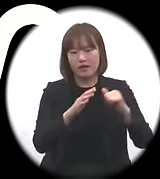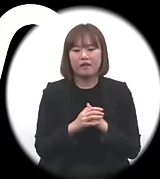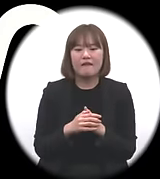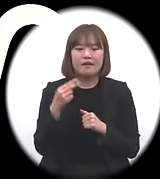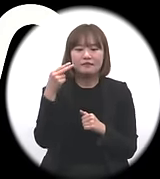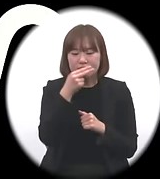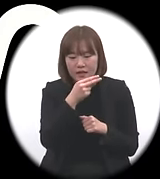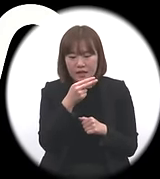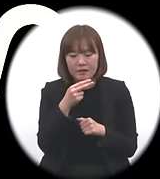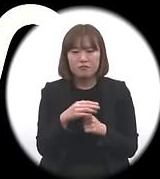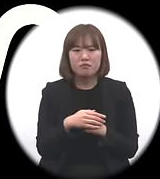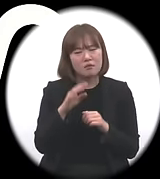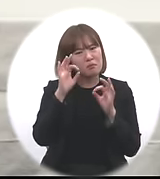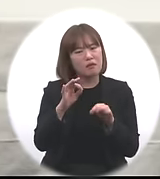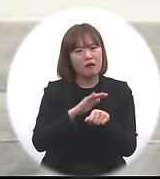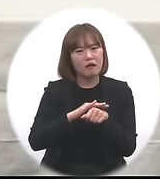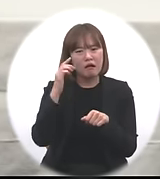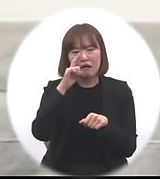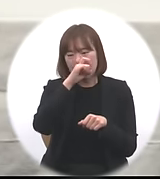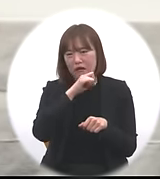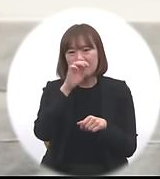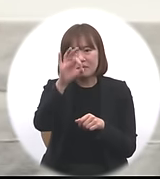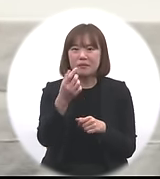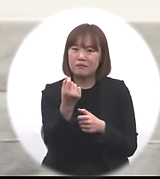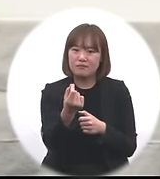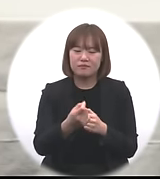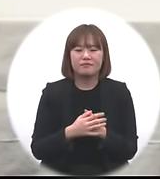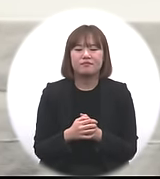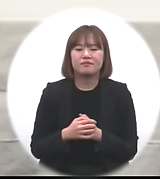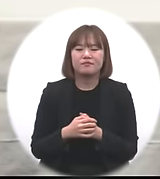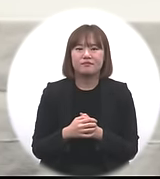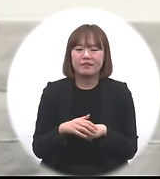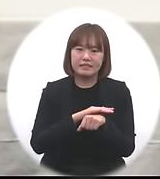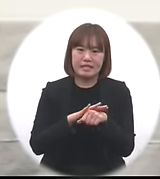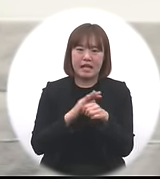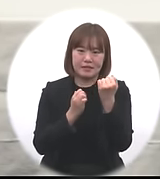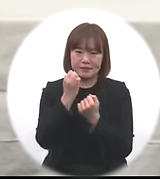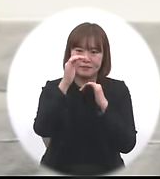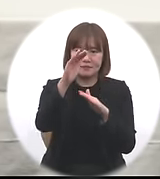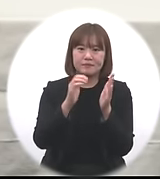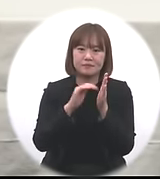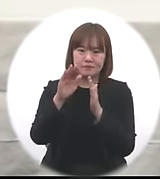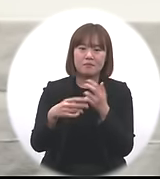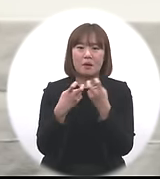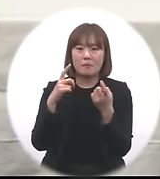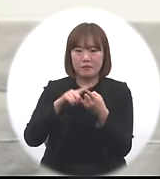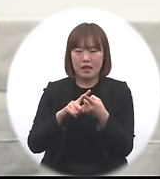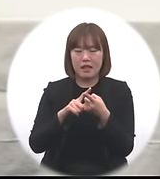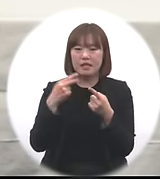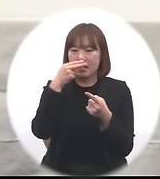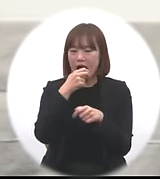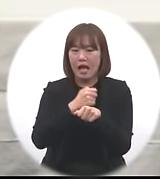환자분을 집에 보내요. 자, 이분은 이를 닦습니까? 보시기에도 잘 안 닦는 것 같죠? 지저분해 보이지 않습니까? 예. 잘 알려드리고 집에